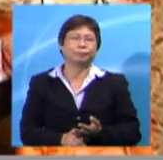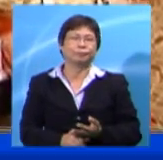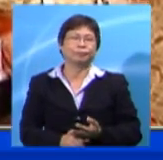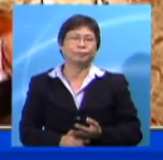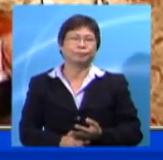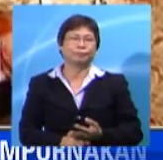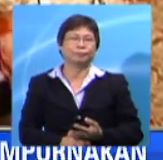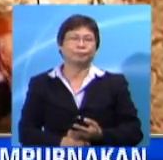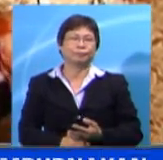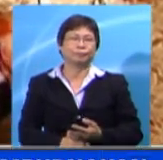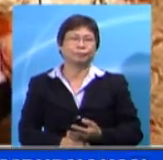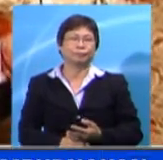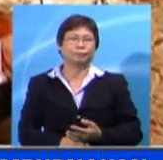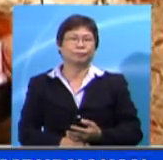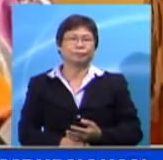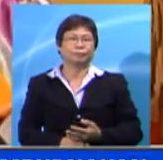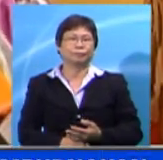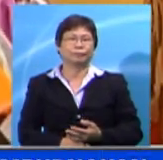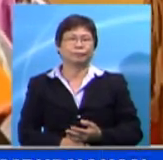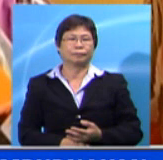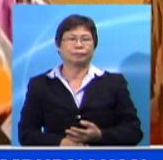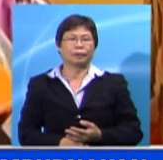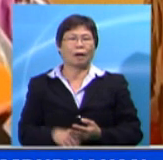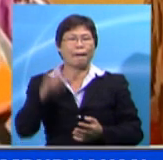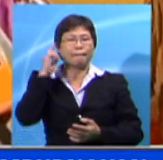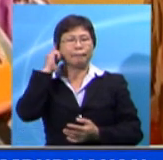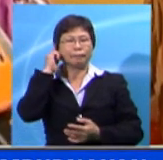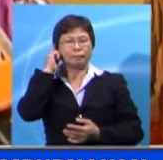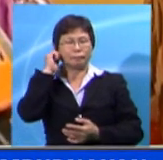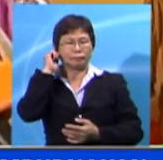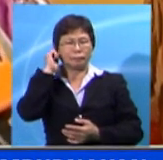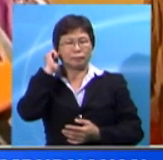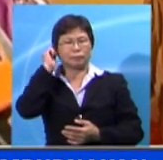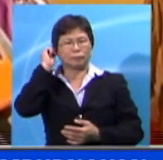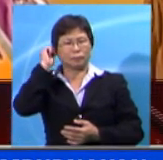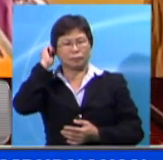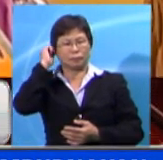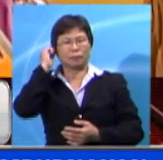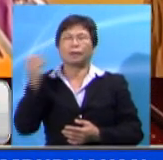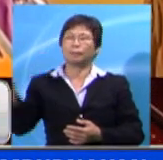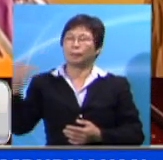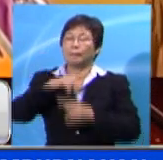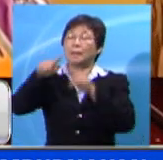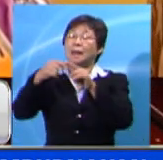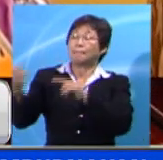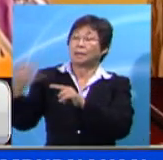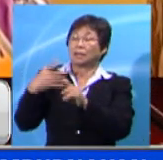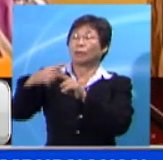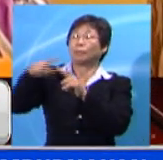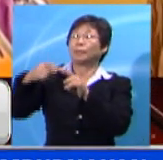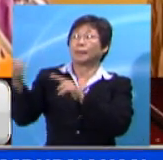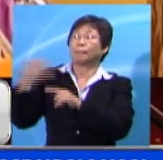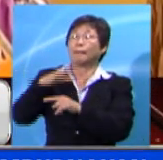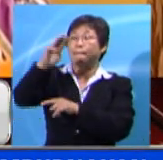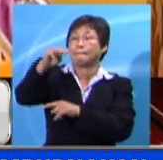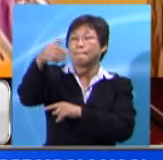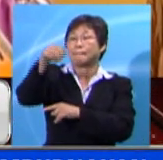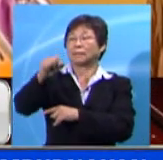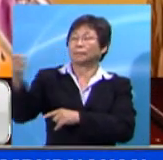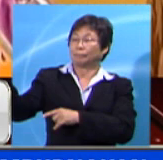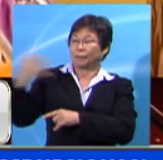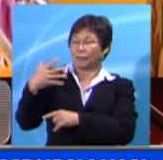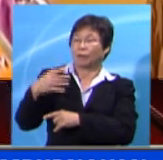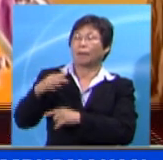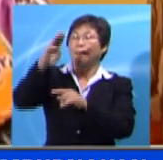itui untuk Beraya dengan keluarga jadi bila dibagiahu dengan pihak emas